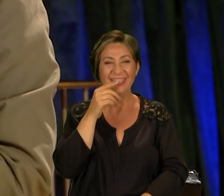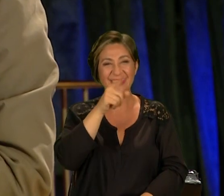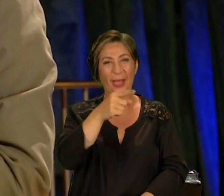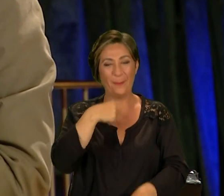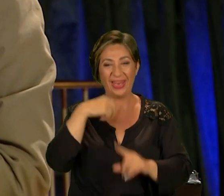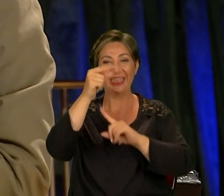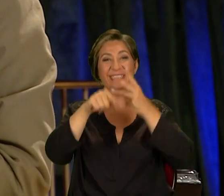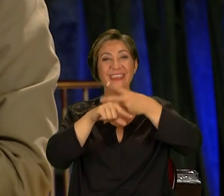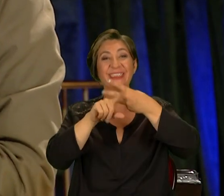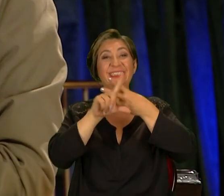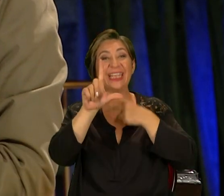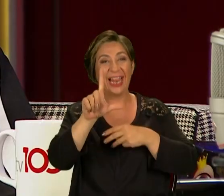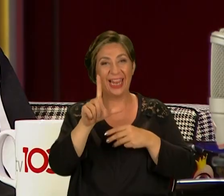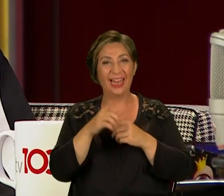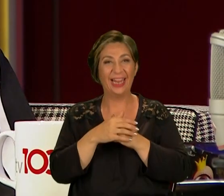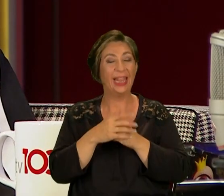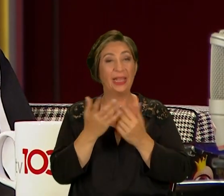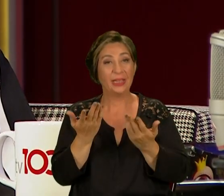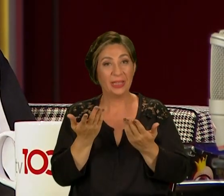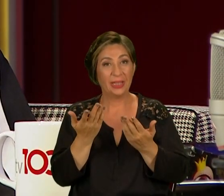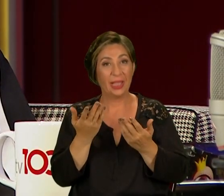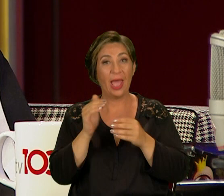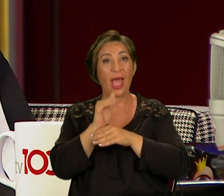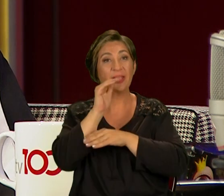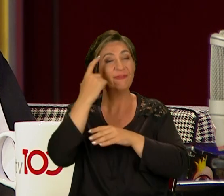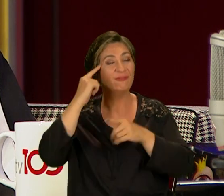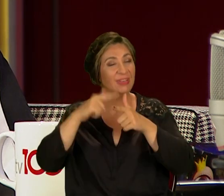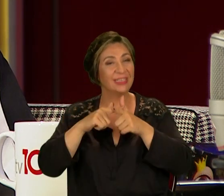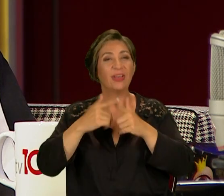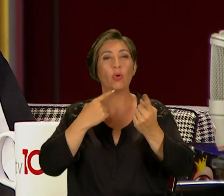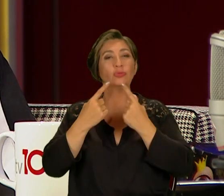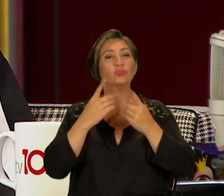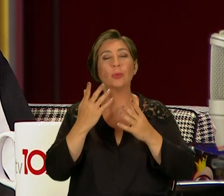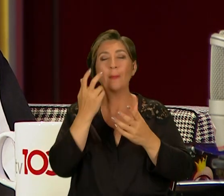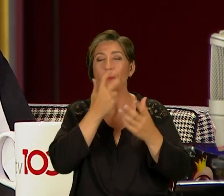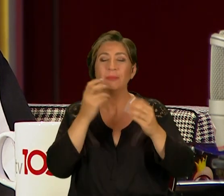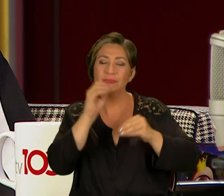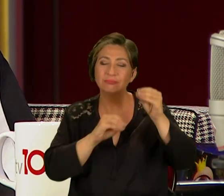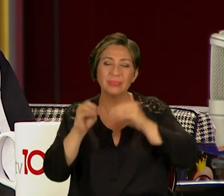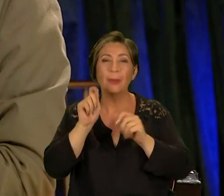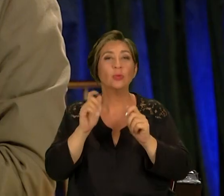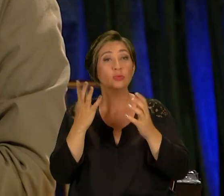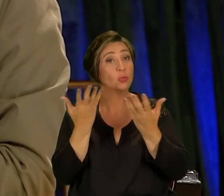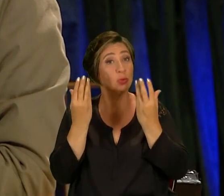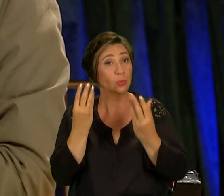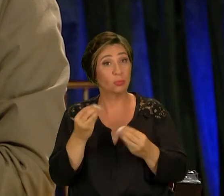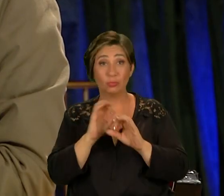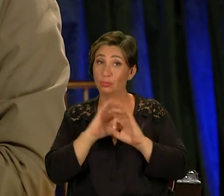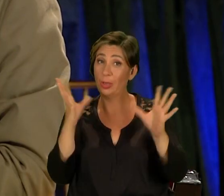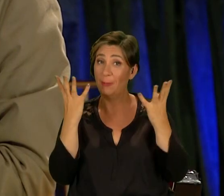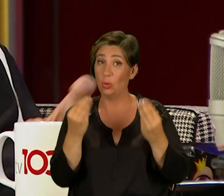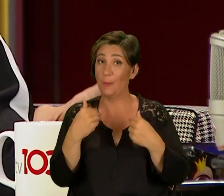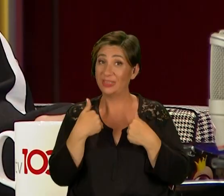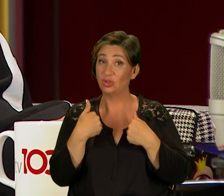Sen, ben, İzel. Niye hayatla konuşsak ilgili felsefe yapmıyoruz ve niye besteler yapmıyoruz? Çok güzel olur. Mükemmel olur